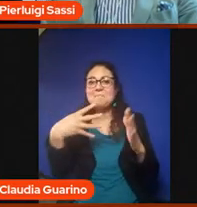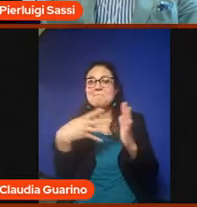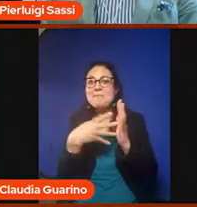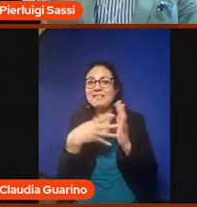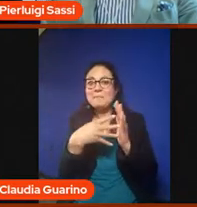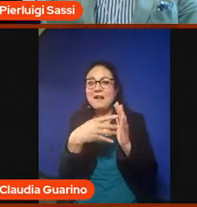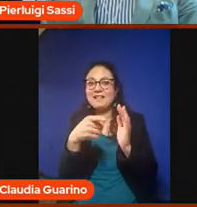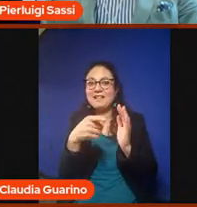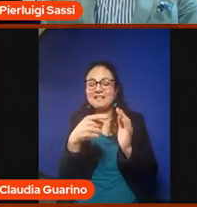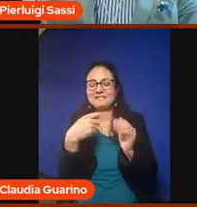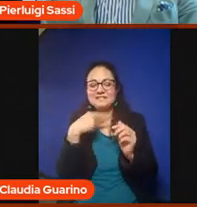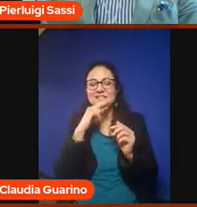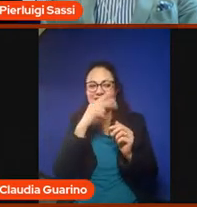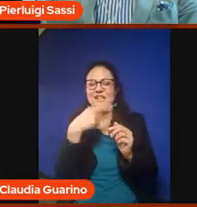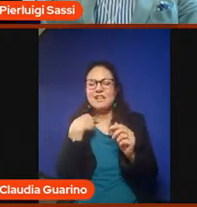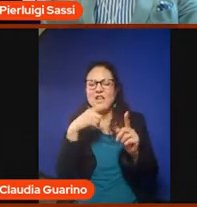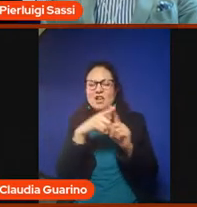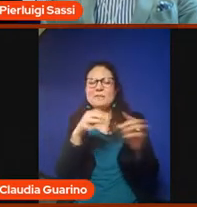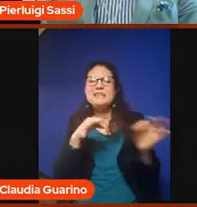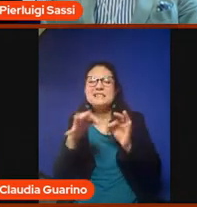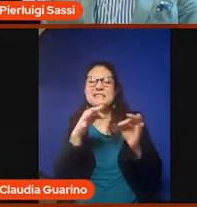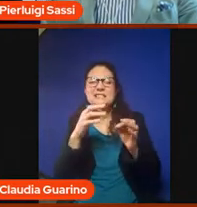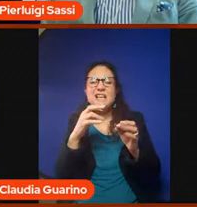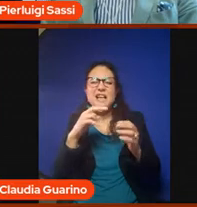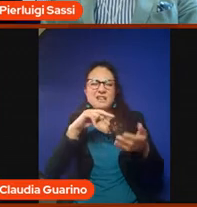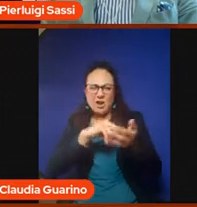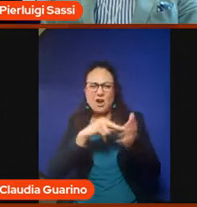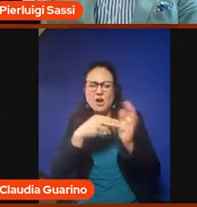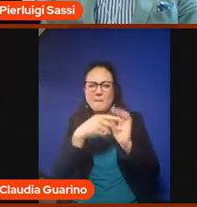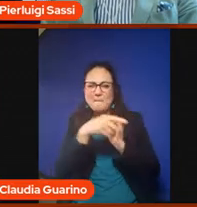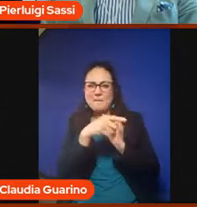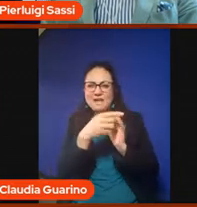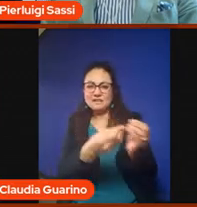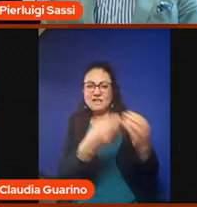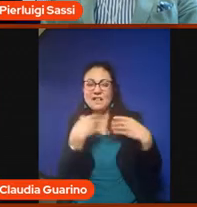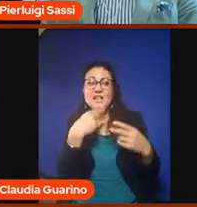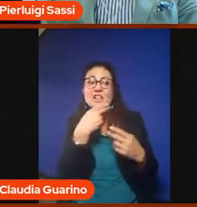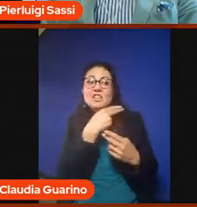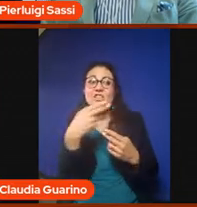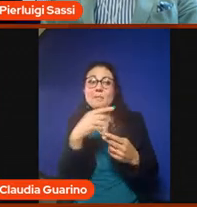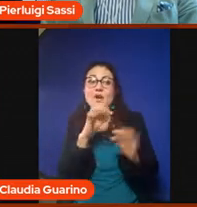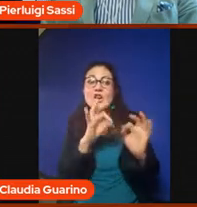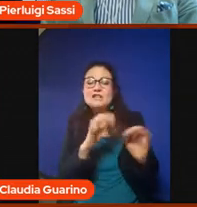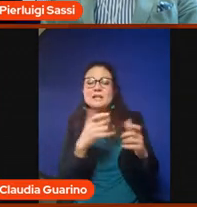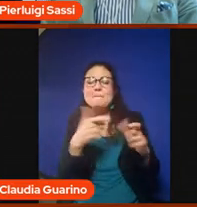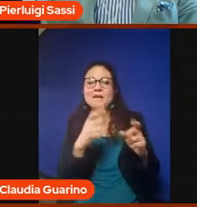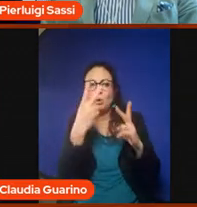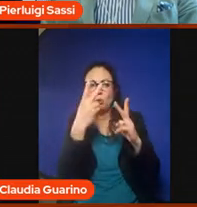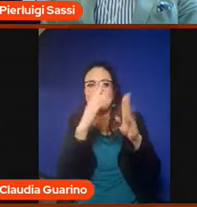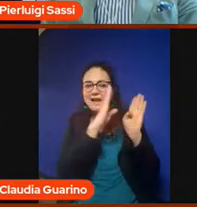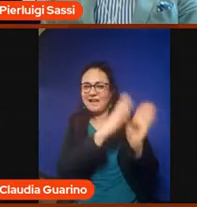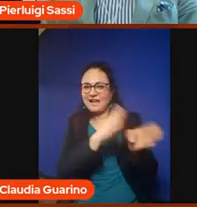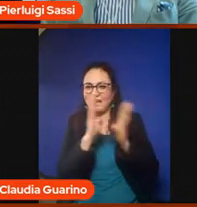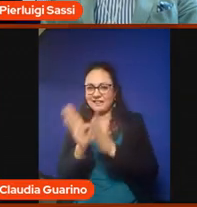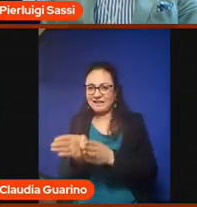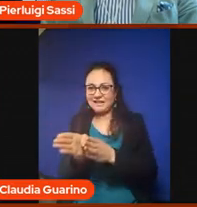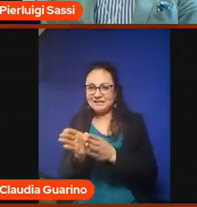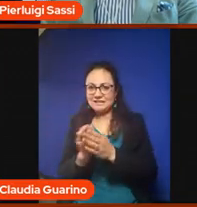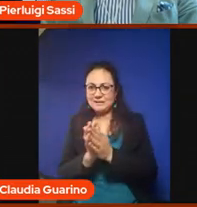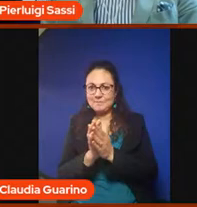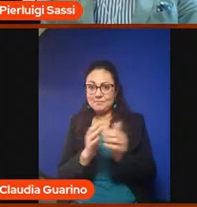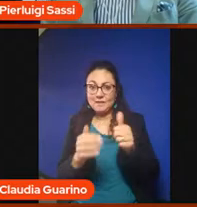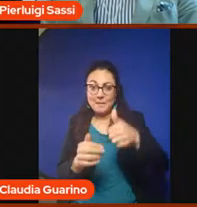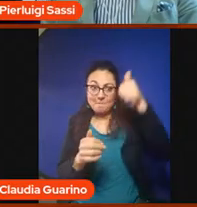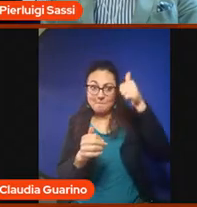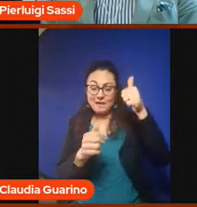Un sistema complesso si chiama così perché ha almeno due caratteristiche, poi ne ha tante. La prima è che è